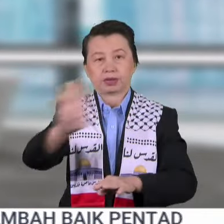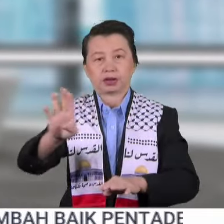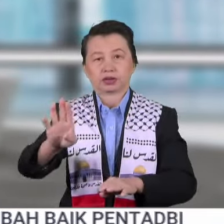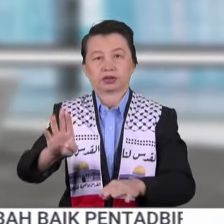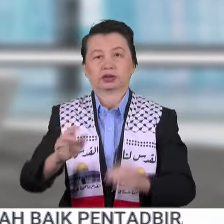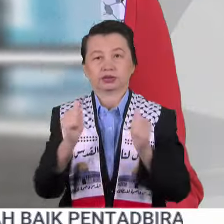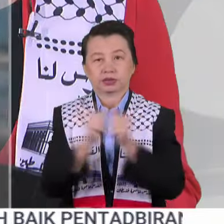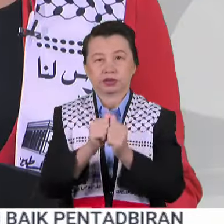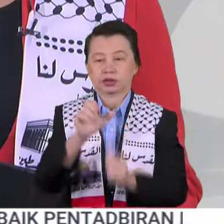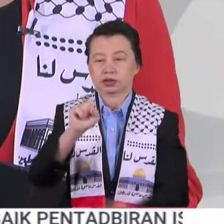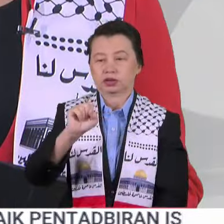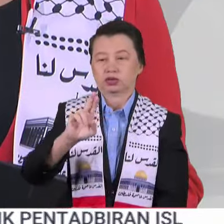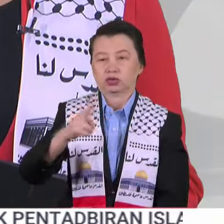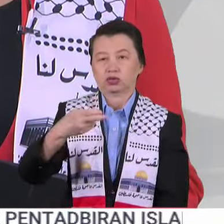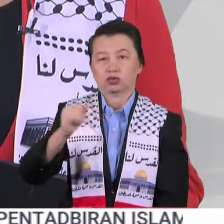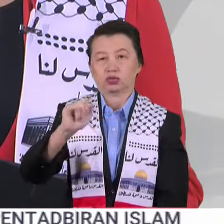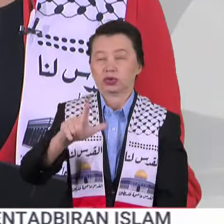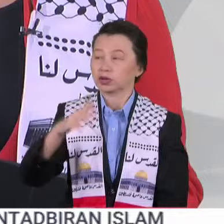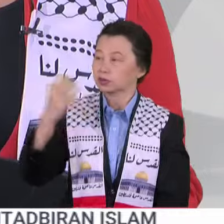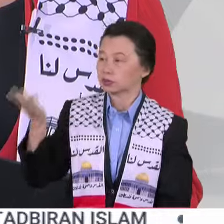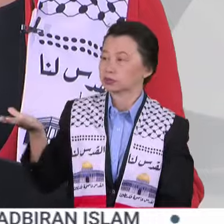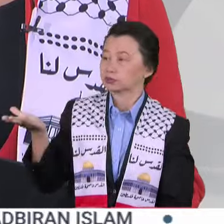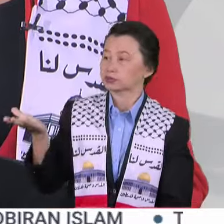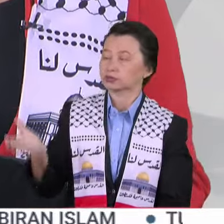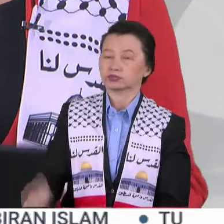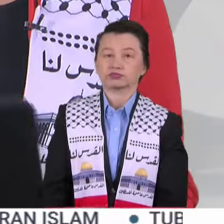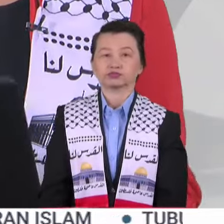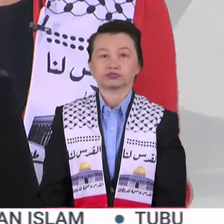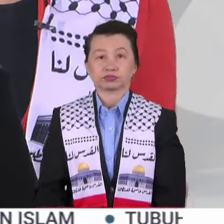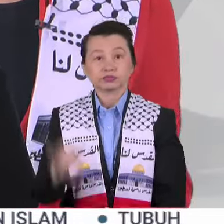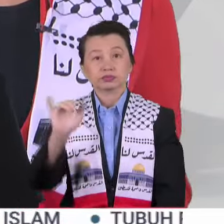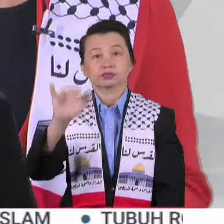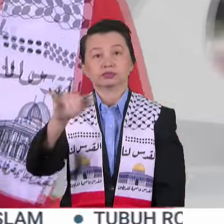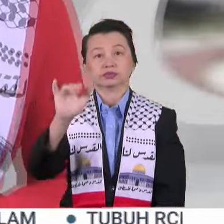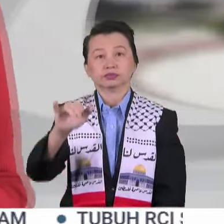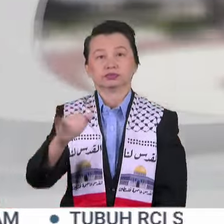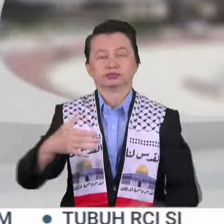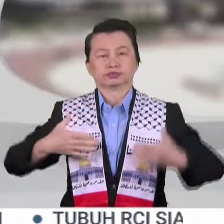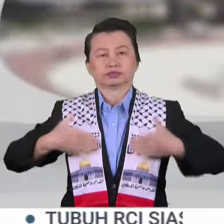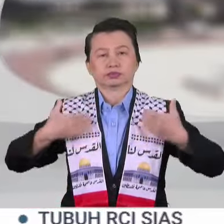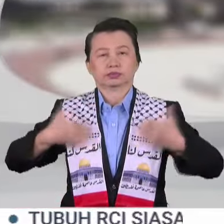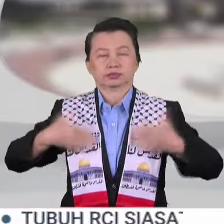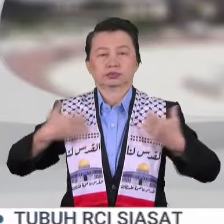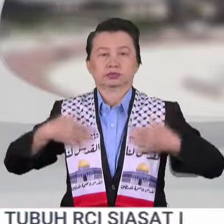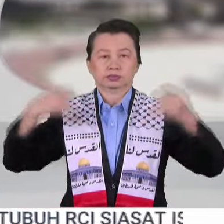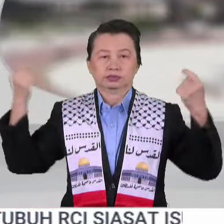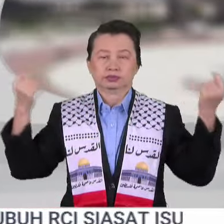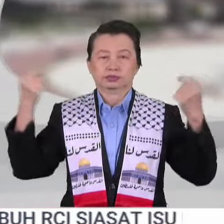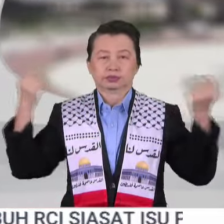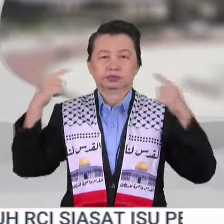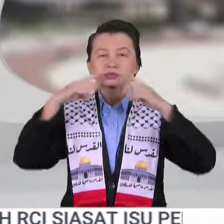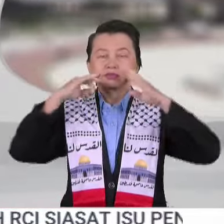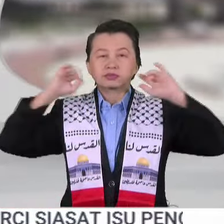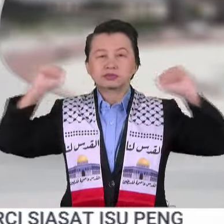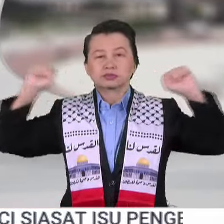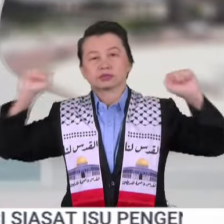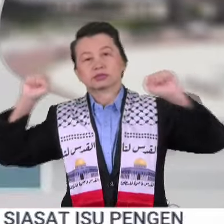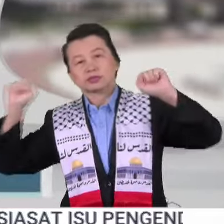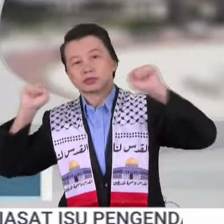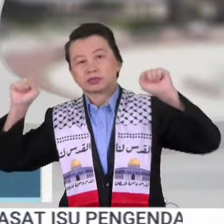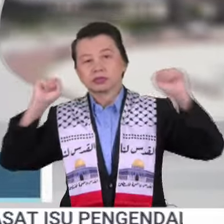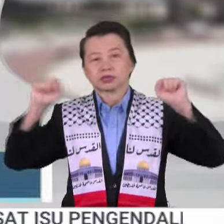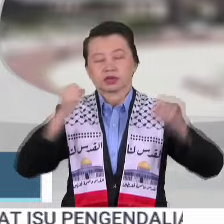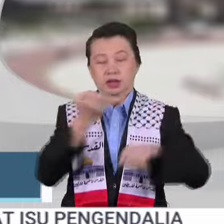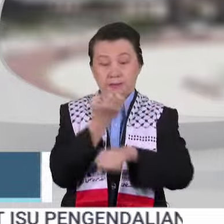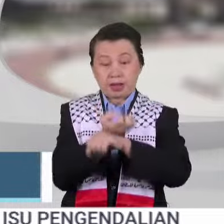Suhail Mohamad Noh. Suh, silakan. Ya, Nurul. Kemeriahan sambutan perayaan Thai Pusam di